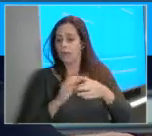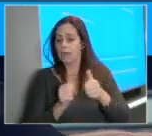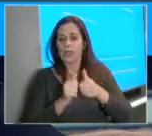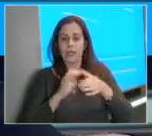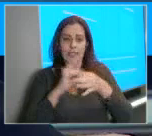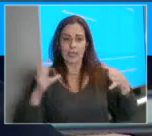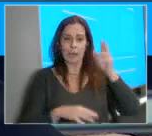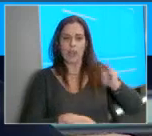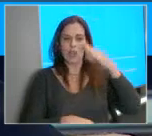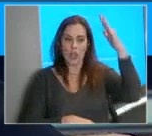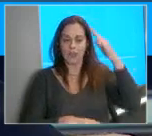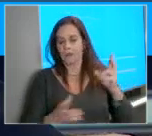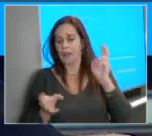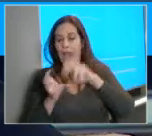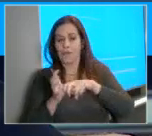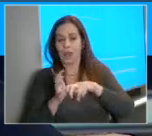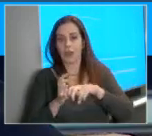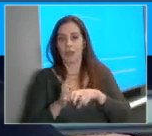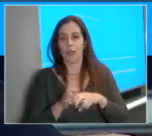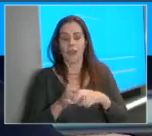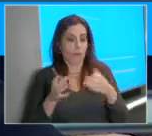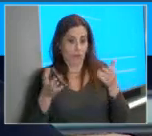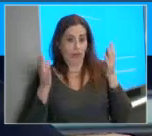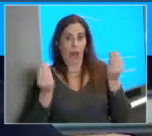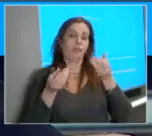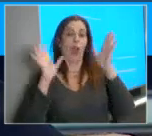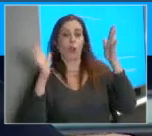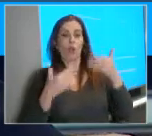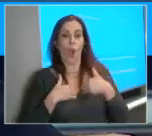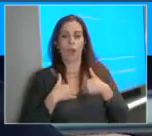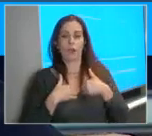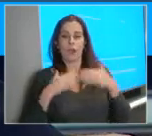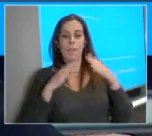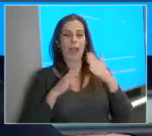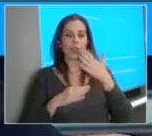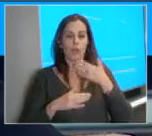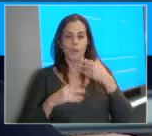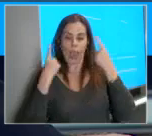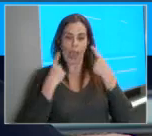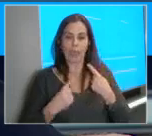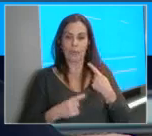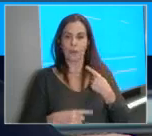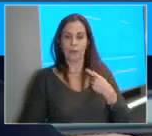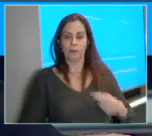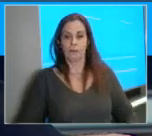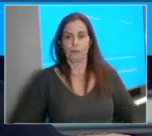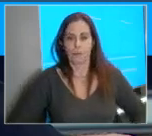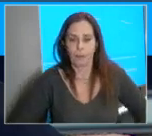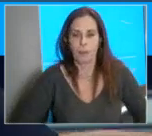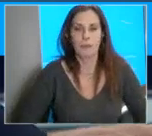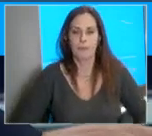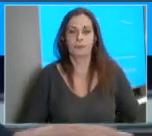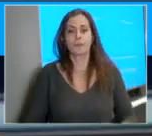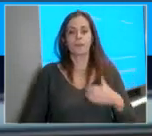זמנית מיש עתיד, וחברה לגוש האיום והנורא שאנחנו חלק ממנו, בית יהודי וחרדים,